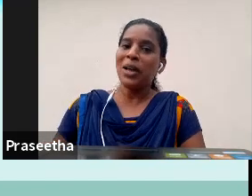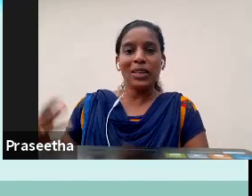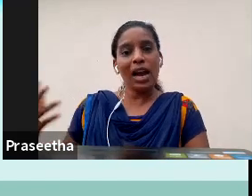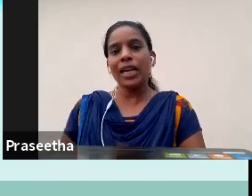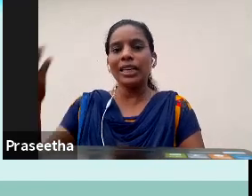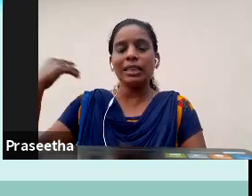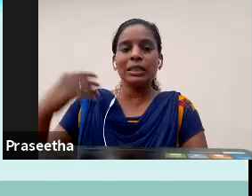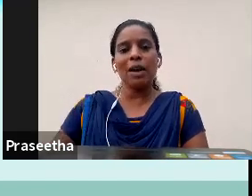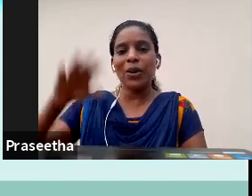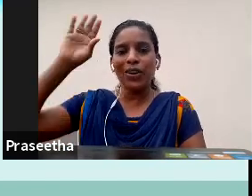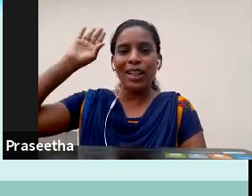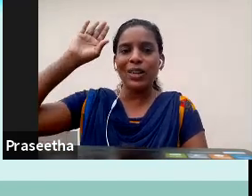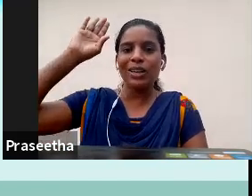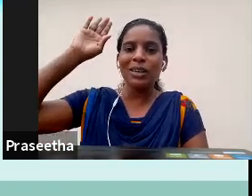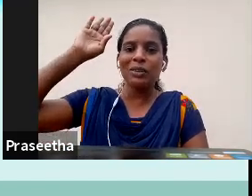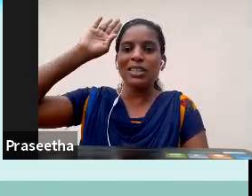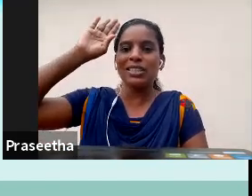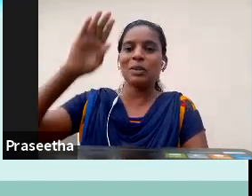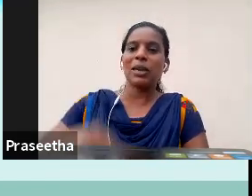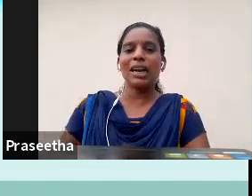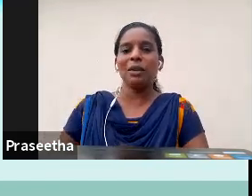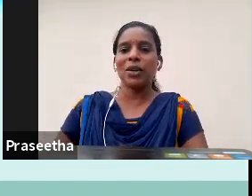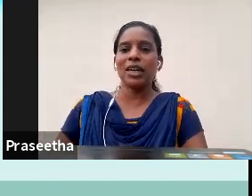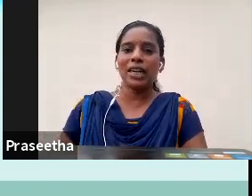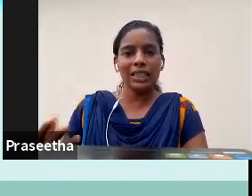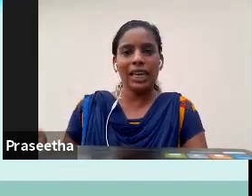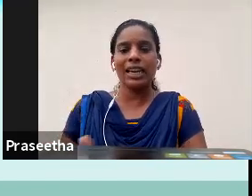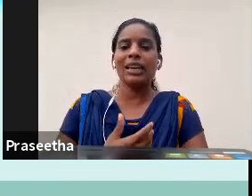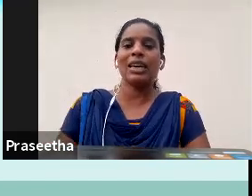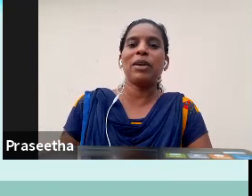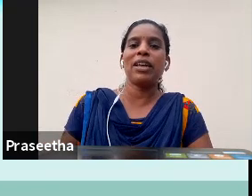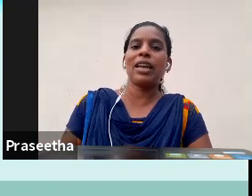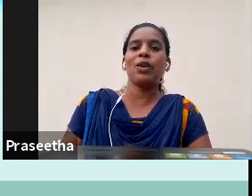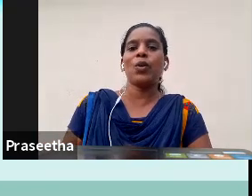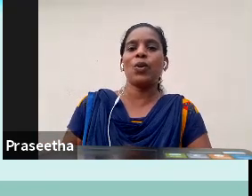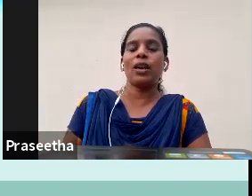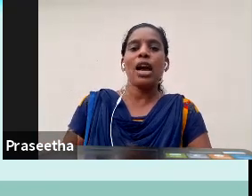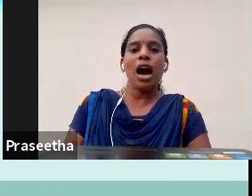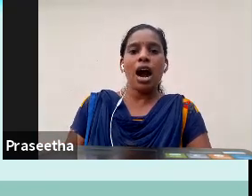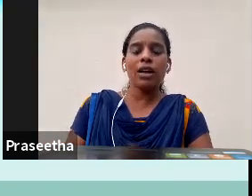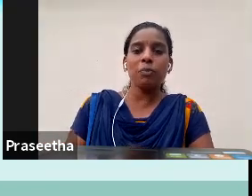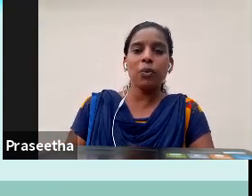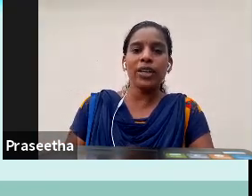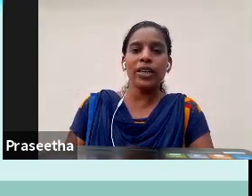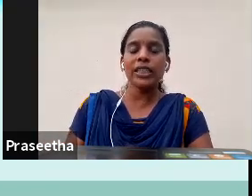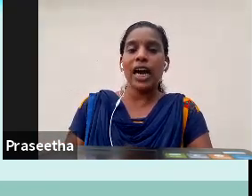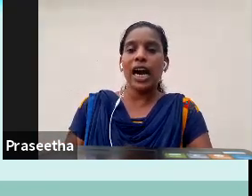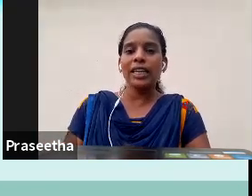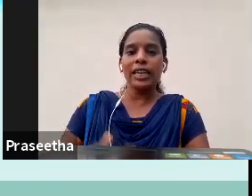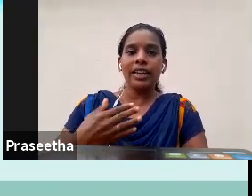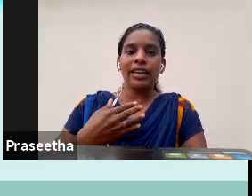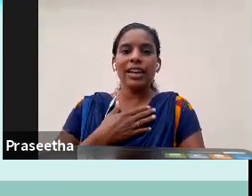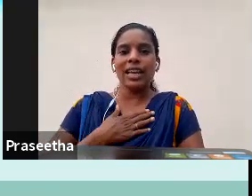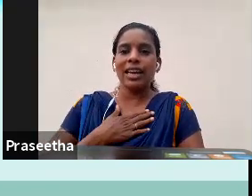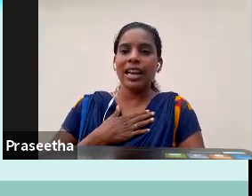പേടിക്കാനില്ലല്ലോ. ഞാനങ്ങ് ഞാൻ പോയിക്കോളാം എന്ന് പറഞ്ഞ് ഫസ്റ്റ് എന്ന് പറഞ്ഞ് കൈ പൊക്കുകയാണ് എന്നെ അമേരിക്കയിലേക്ക് കൊണ്ടുപോകാൻ. അവിടെ പോയിട്ട് ഞാൻ